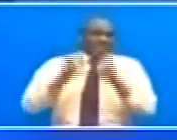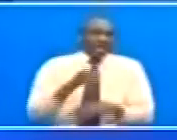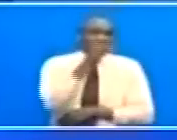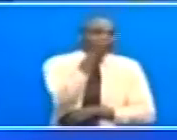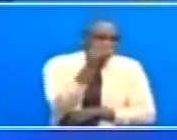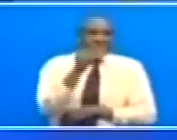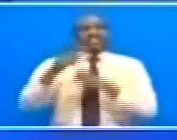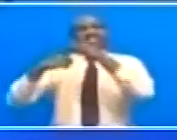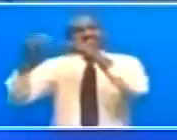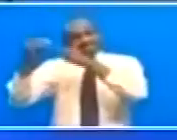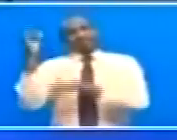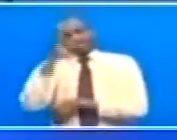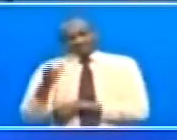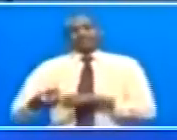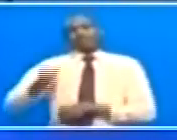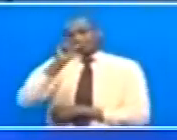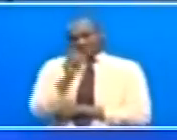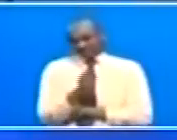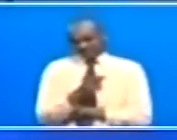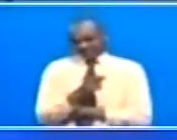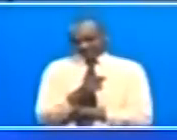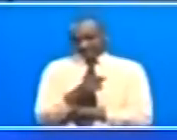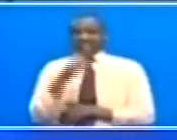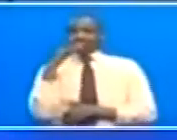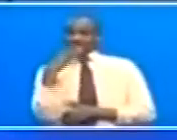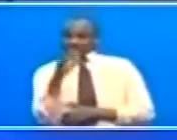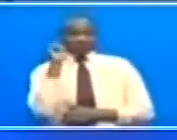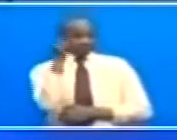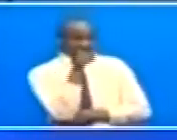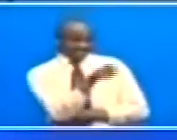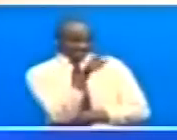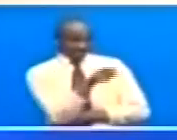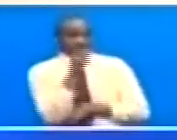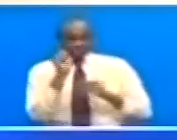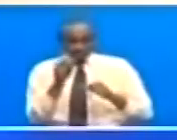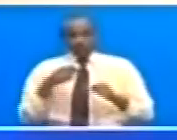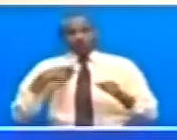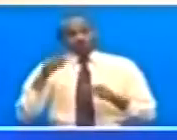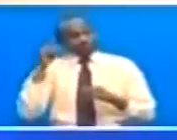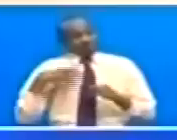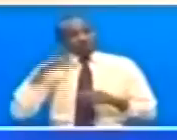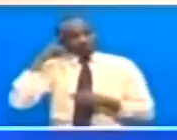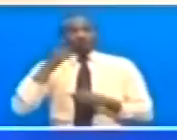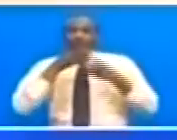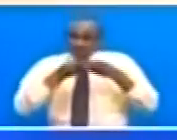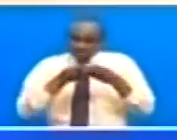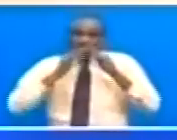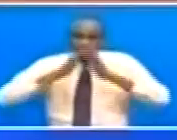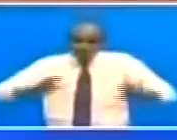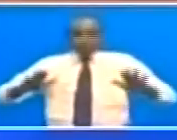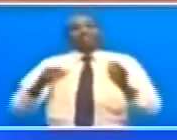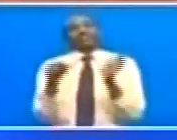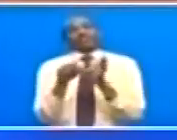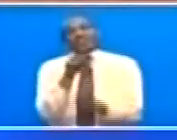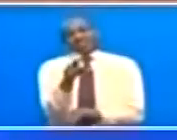50 to 60% pay rise. Hotuba ya Rais Uhuru Kenyatta alitarajiwa kuzima zimwi la masaibu ambayo yameikumba